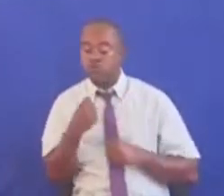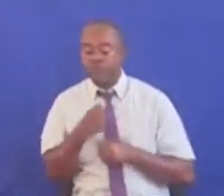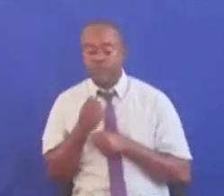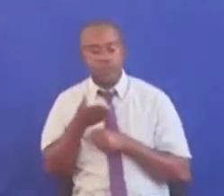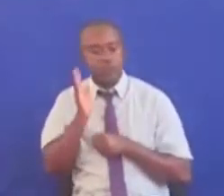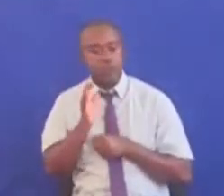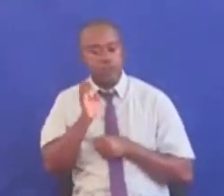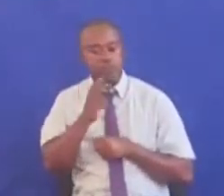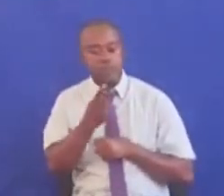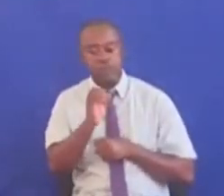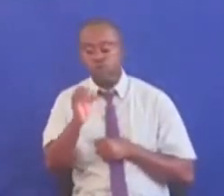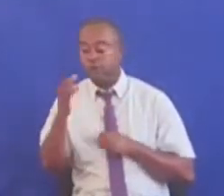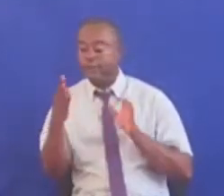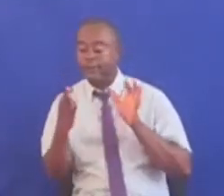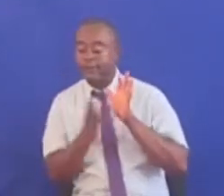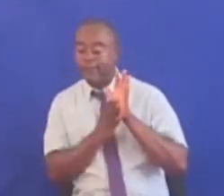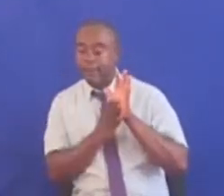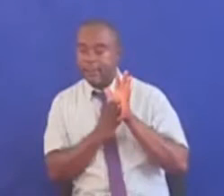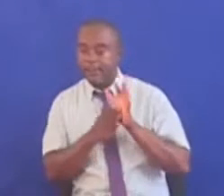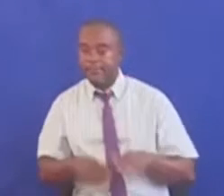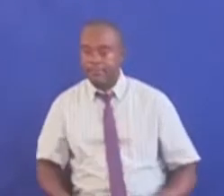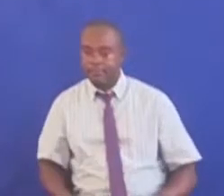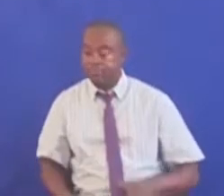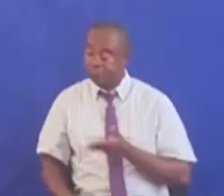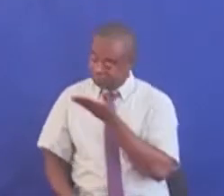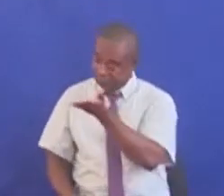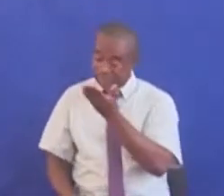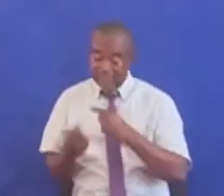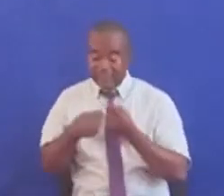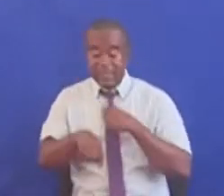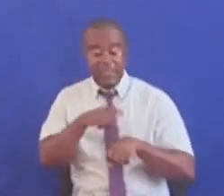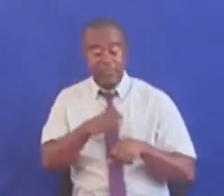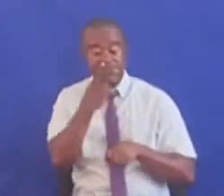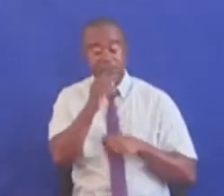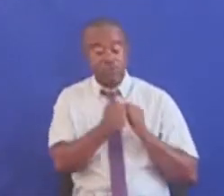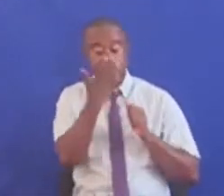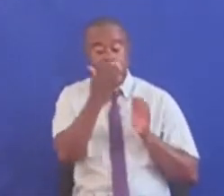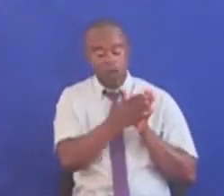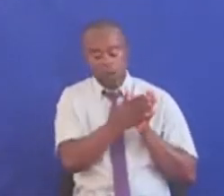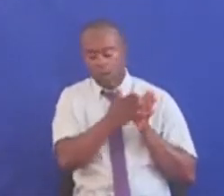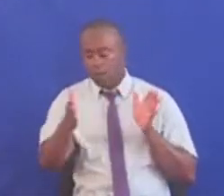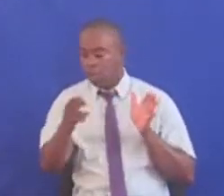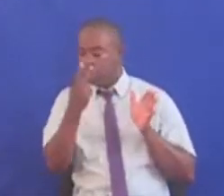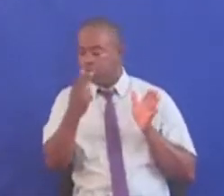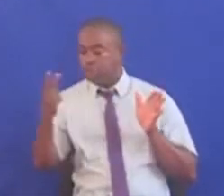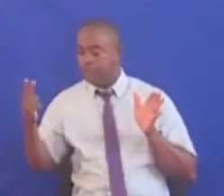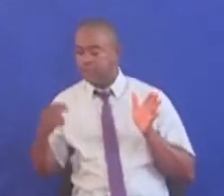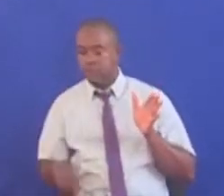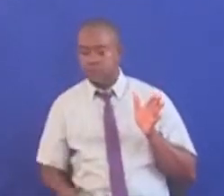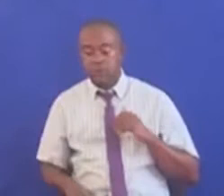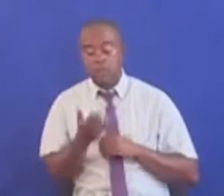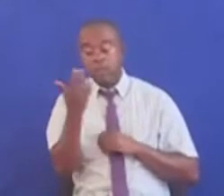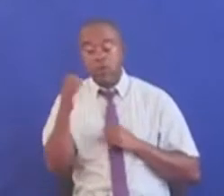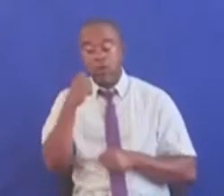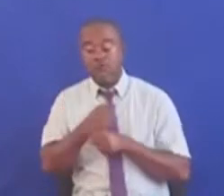mwaka 2009. Mheshimiwa Naibu Spika, katika kipindi cha mwaka 2015 hadi mwaka 2022, idadi ya